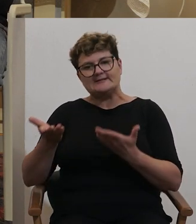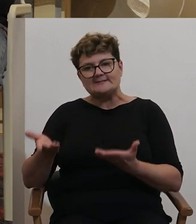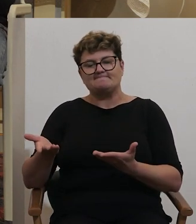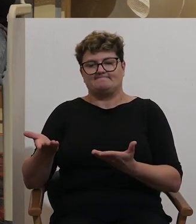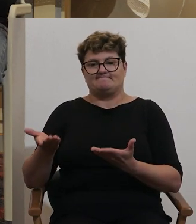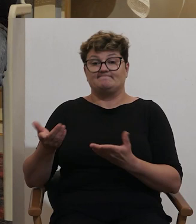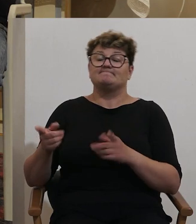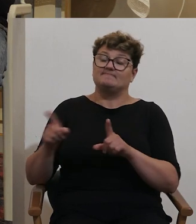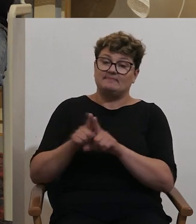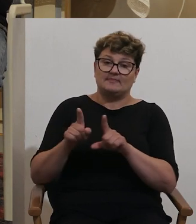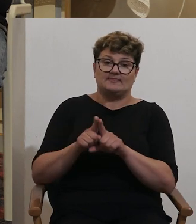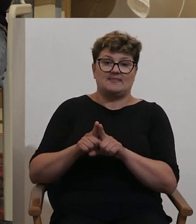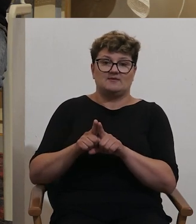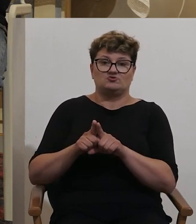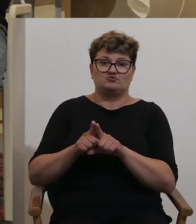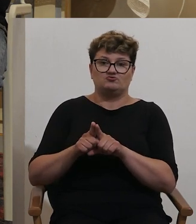prócz tego